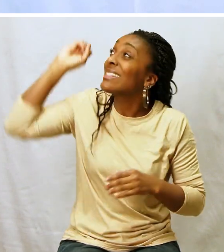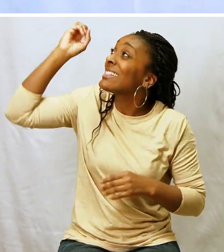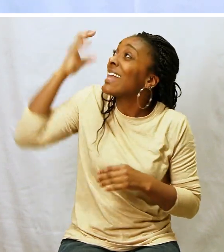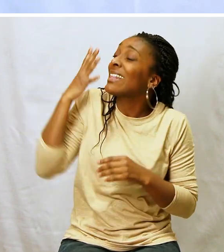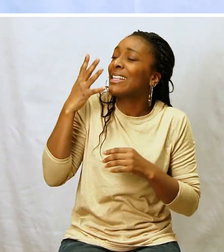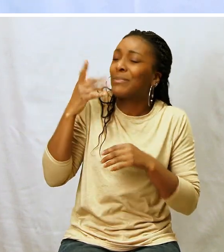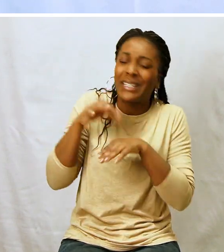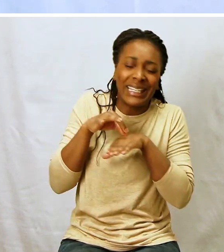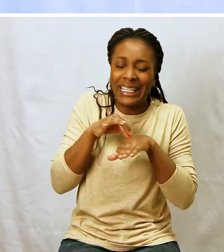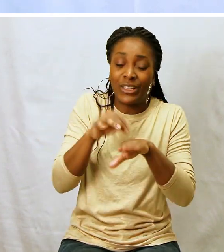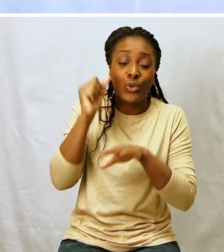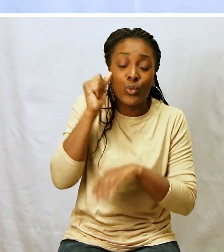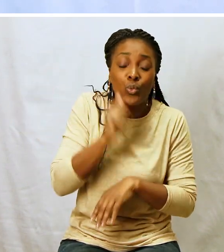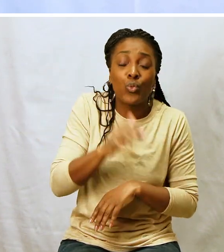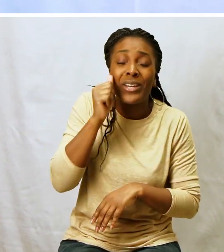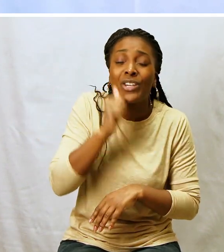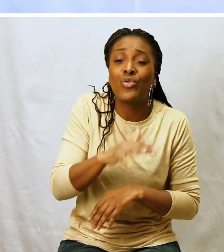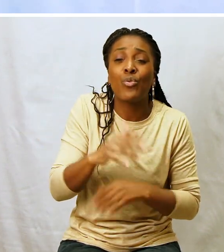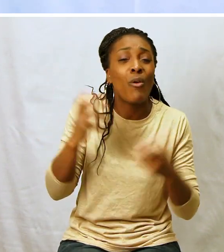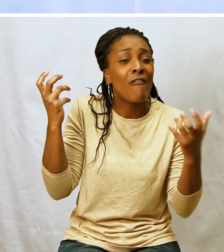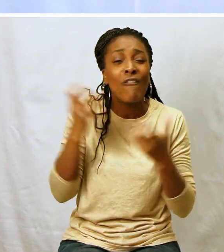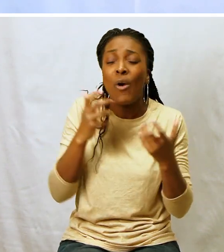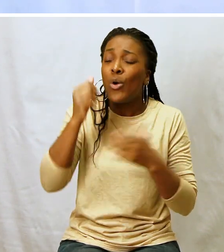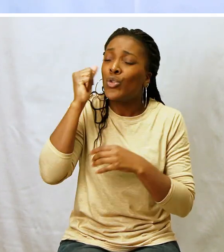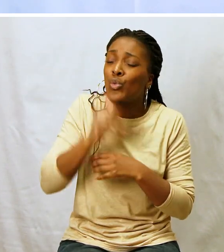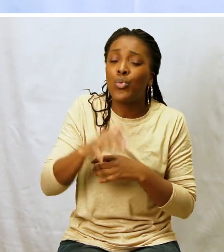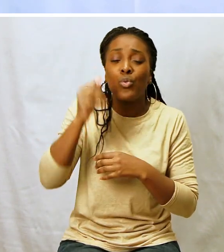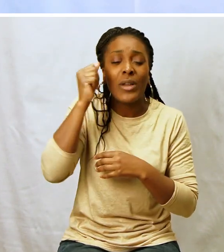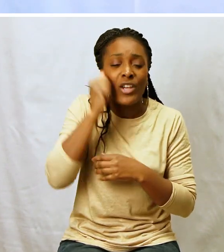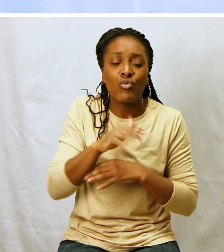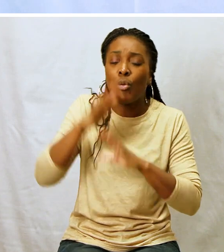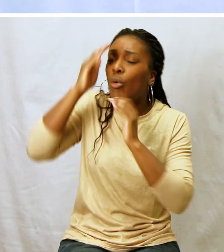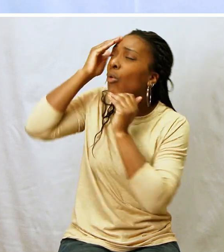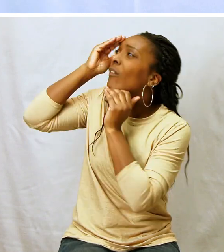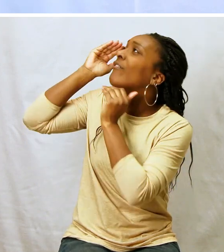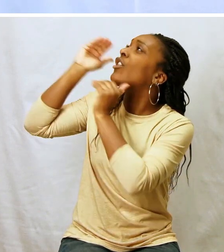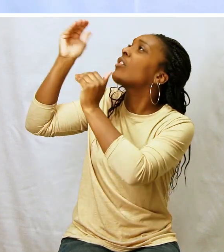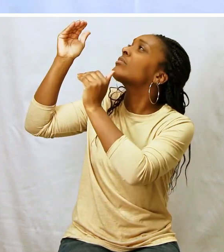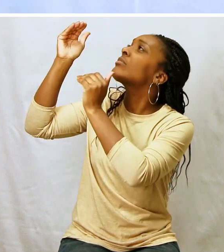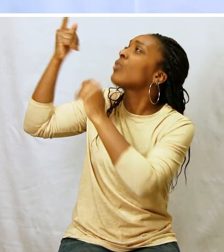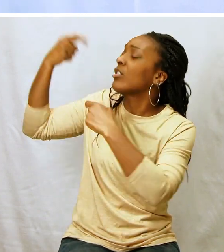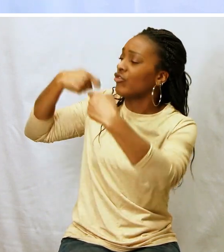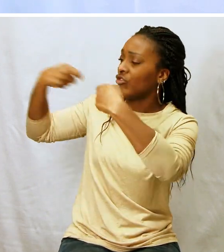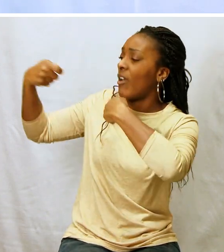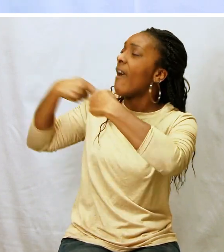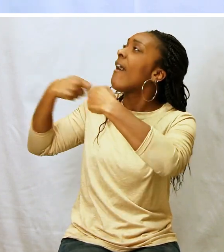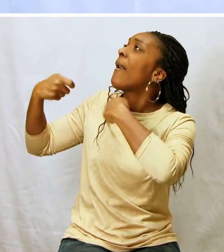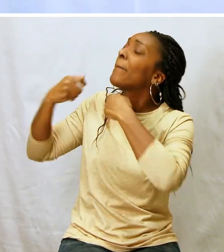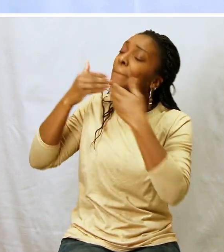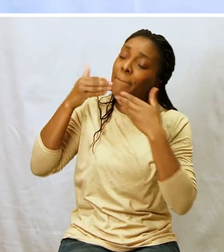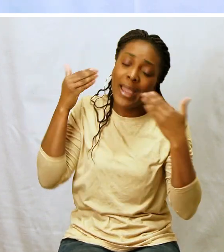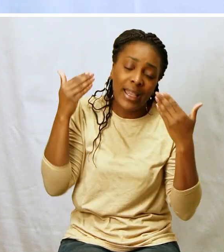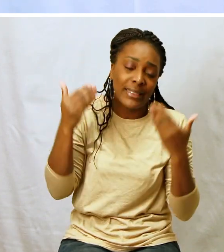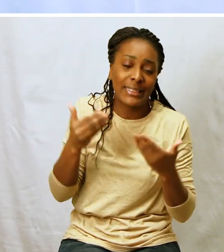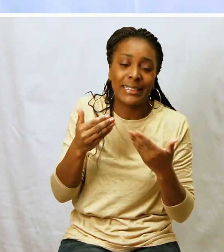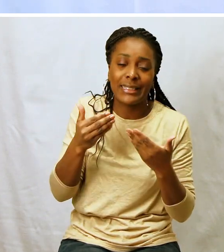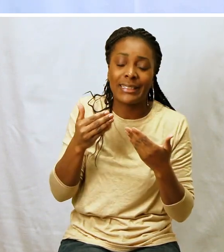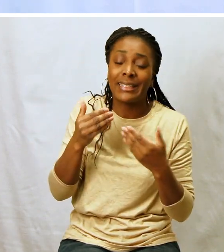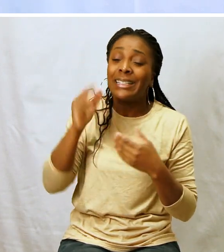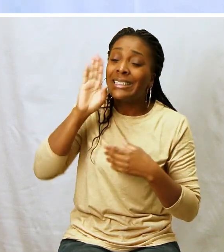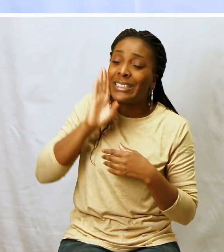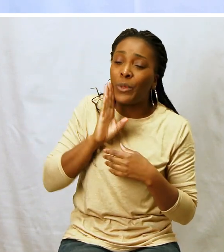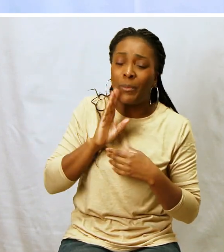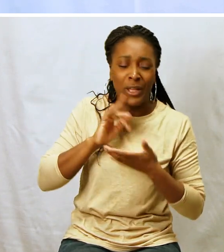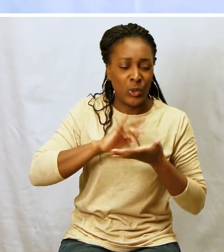jour. Seigneur, chaque jour que nous puissions simplement nous abandonner entre tes mains et te laisser faire. Merci notre Dieu de briser en nous tout